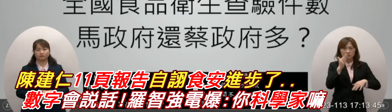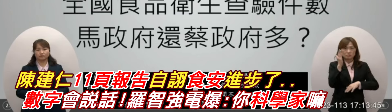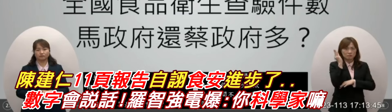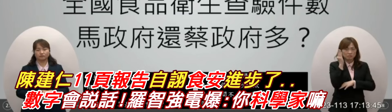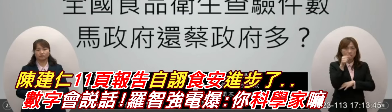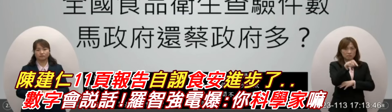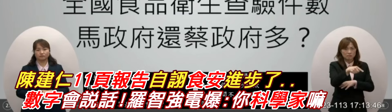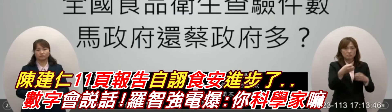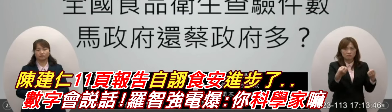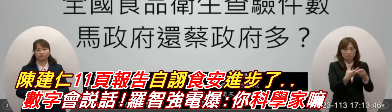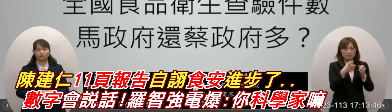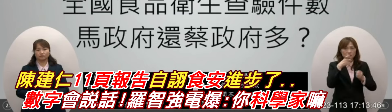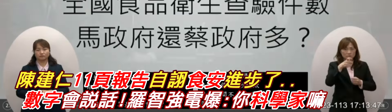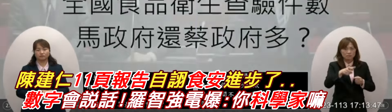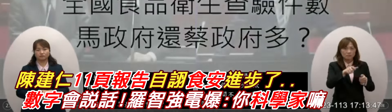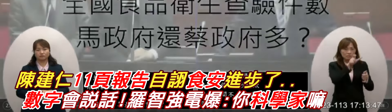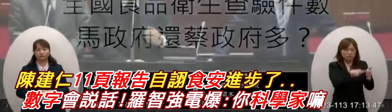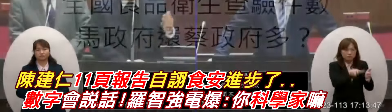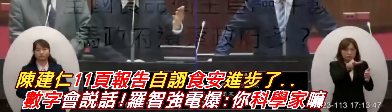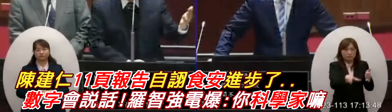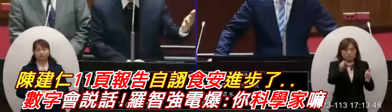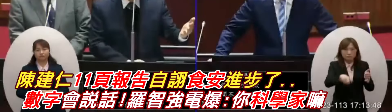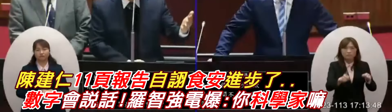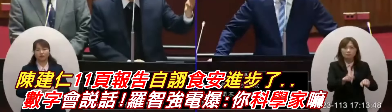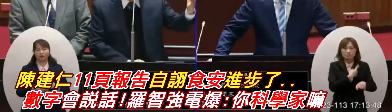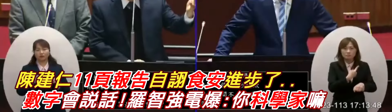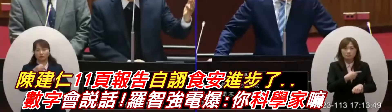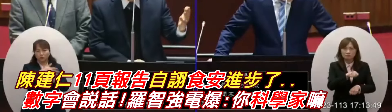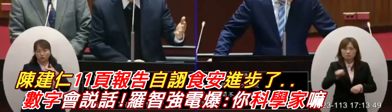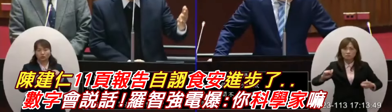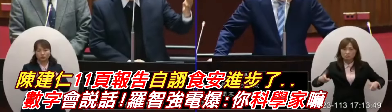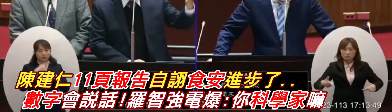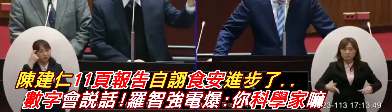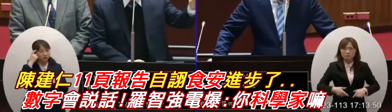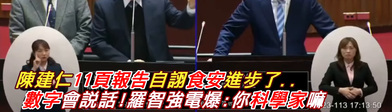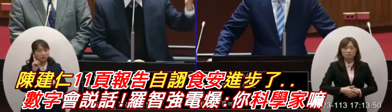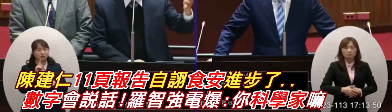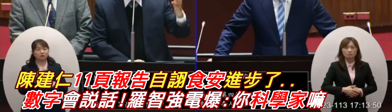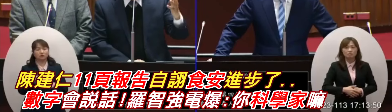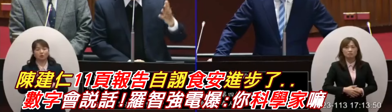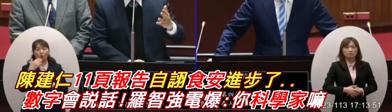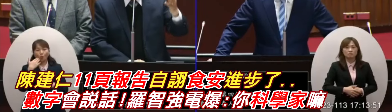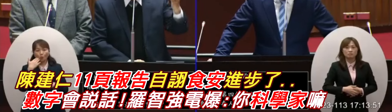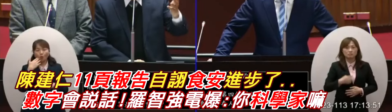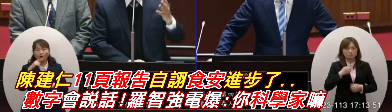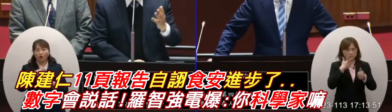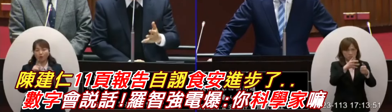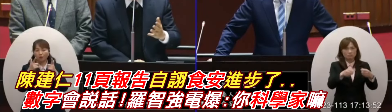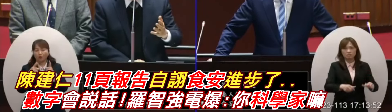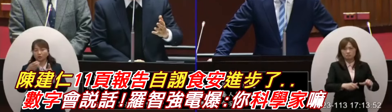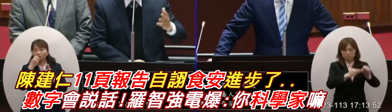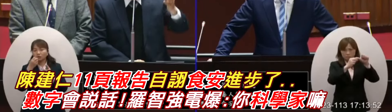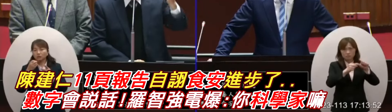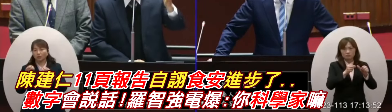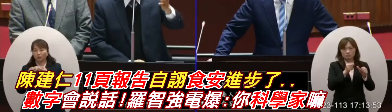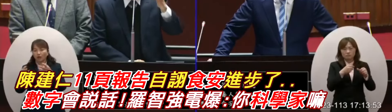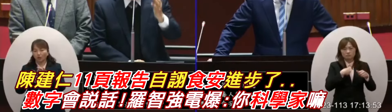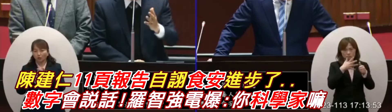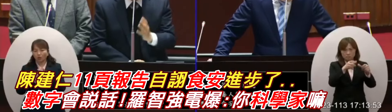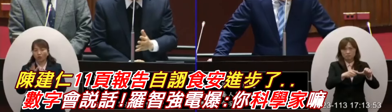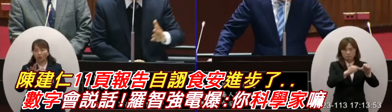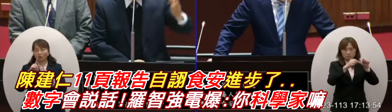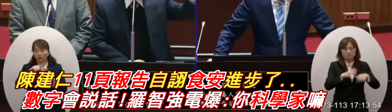个案性。 系统性就很简单，系统性的意思就是 如果你第五个问题，我有第五个问题， 如